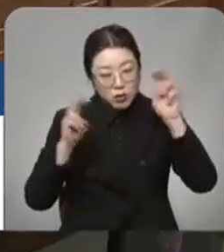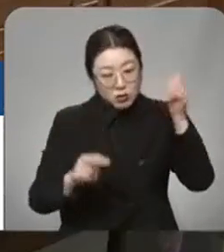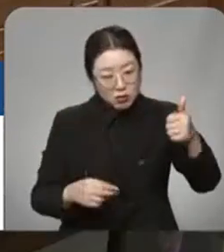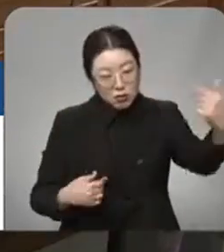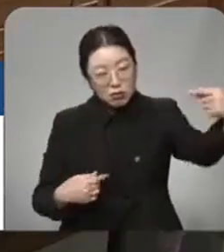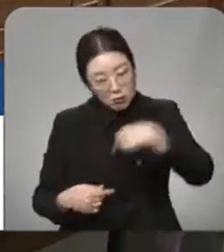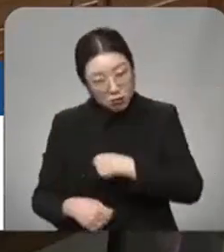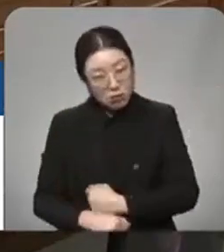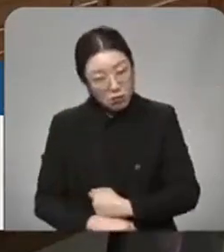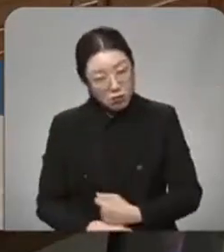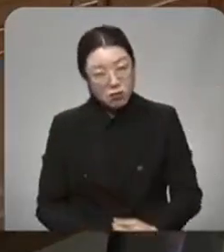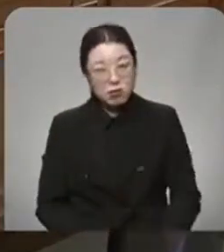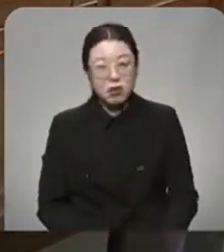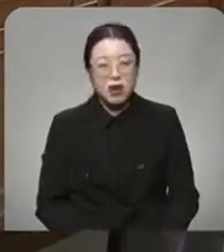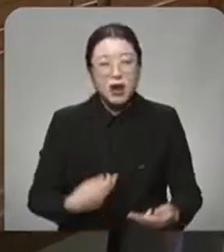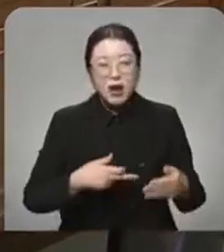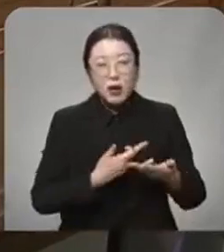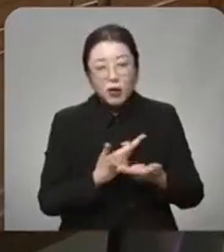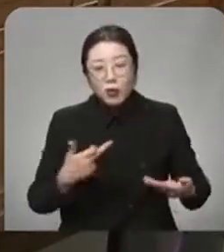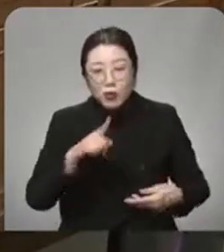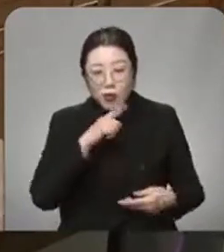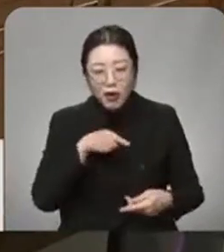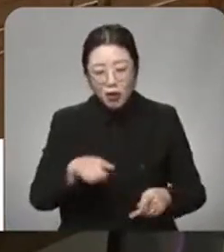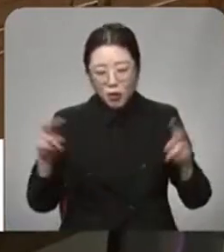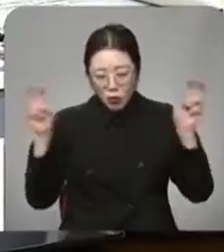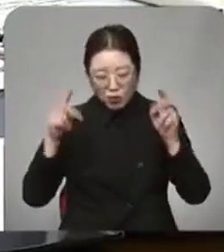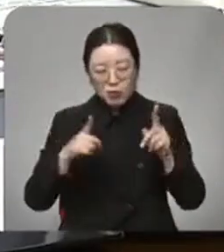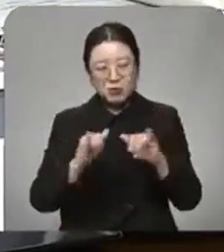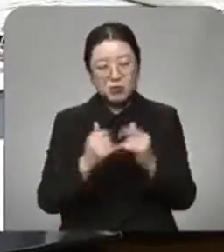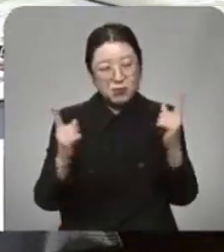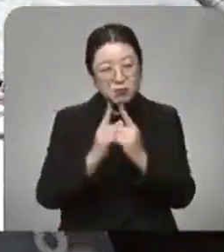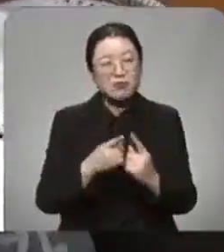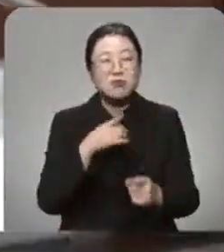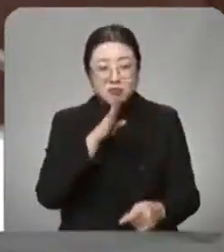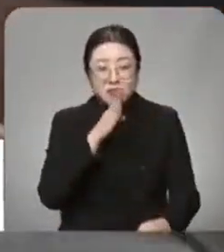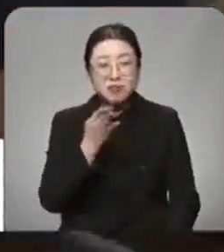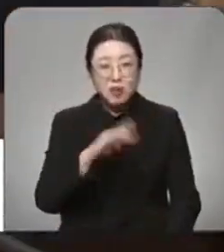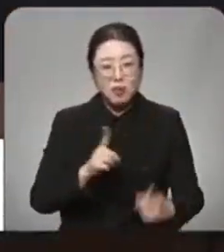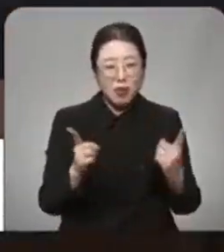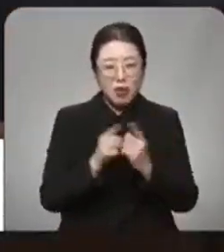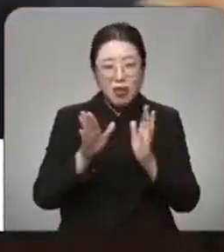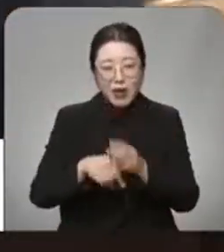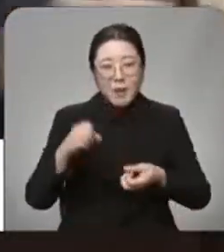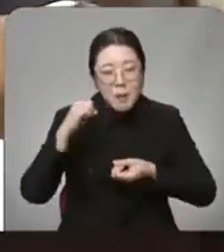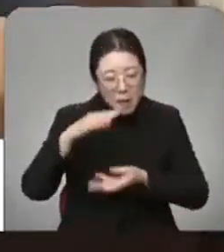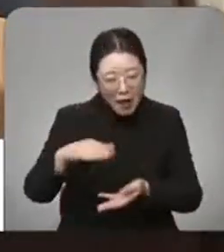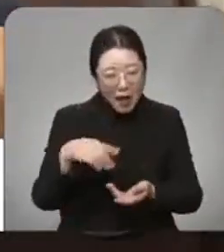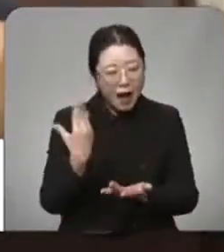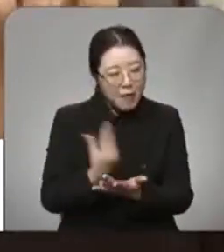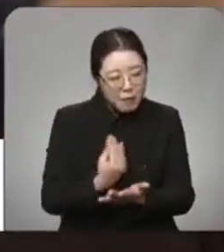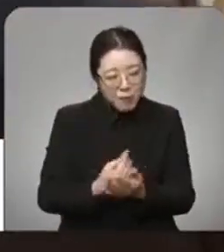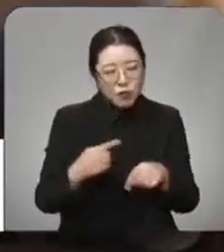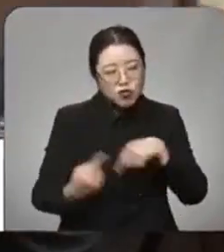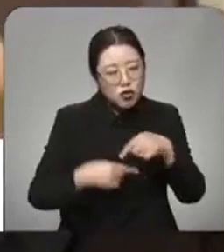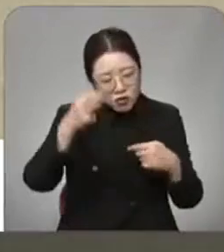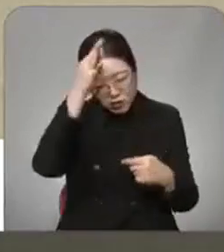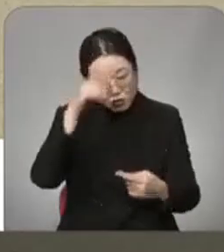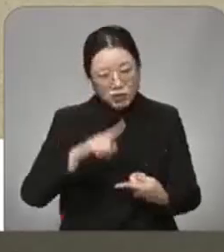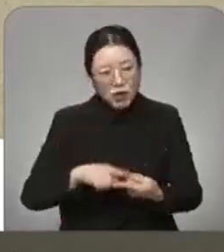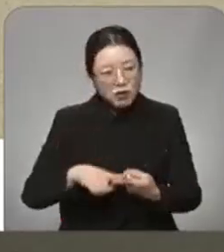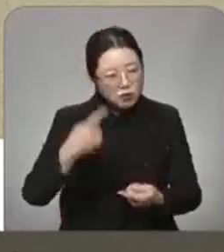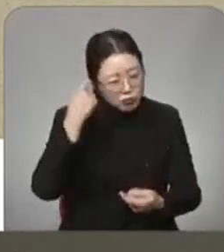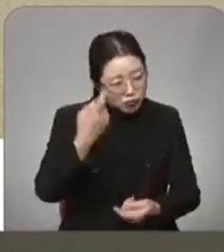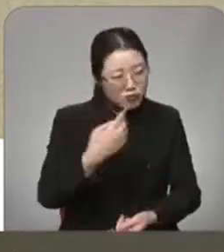왔고. 강원도는 운영업체 관계자를 만난 건 사실이지만 만남에서는 배달시장과 앱 운영 기술에 대한